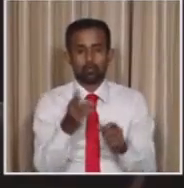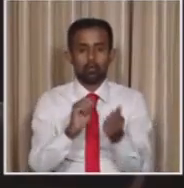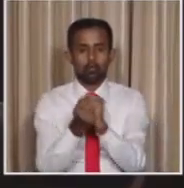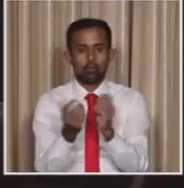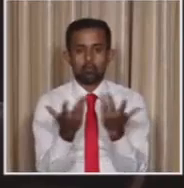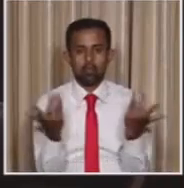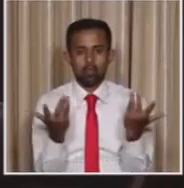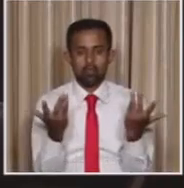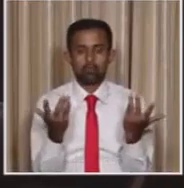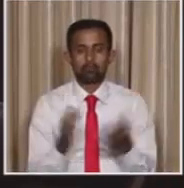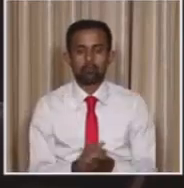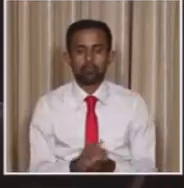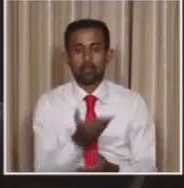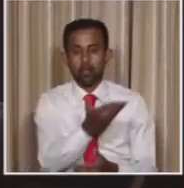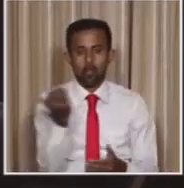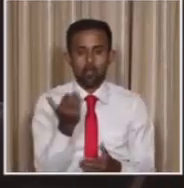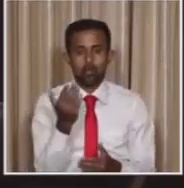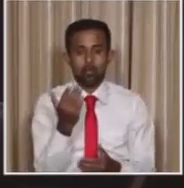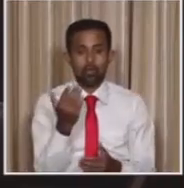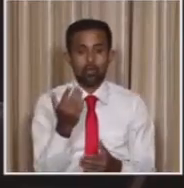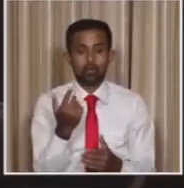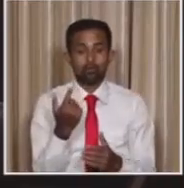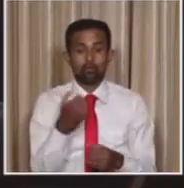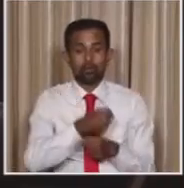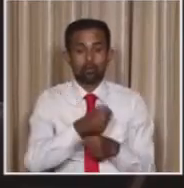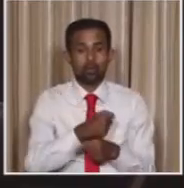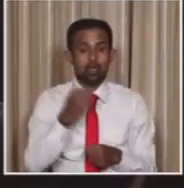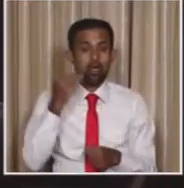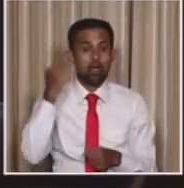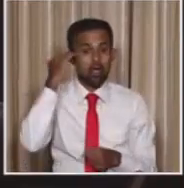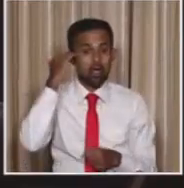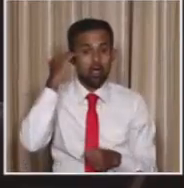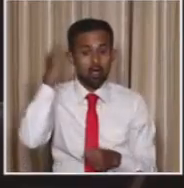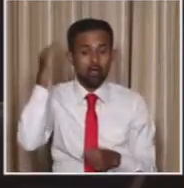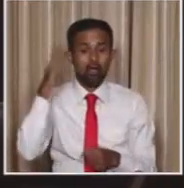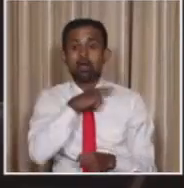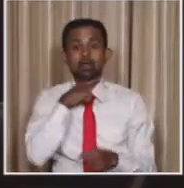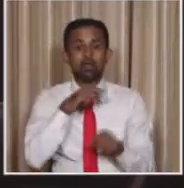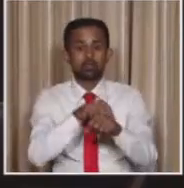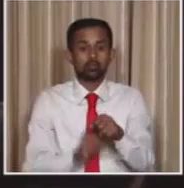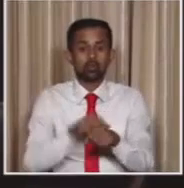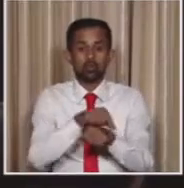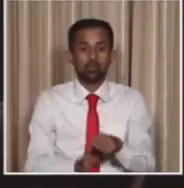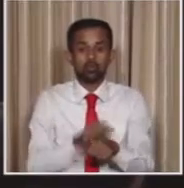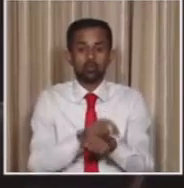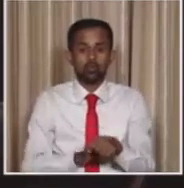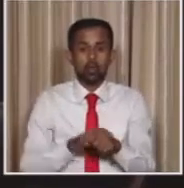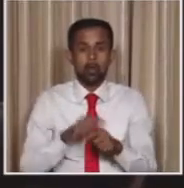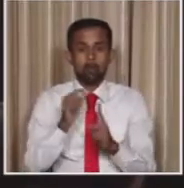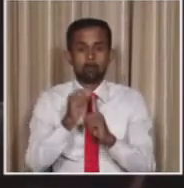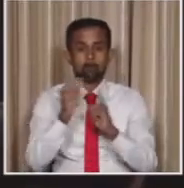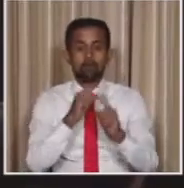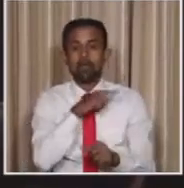බෑ. මොකද ඕගොල්ලෝ තමයි ඥානක්ක ගාවට ගිහිලා හිටියා රතු නූල් කාරෝ ටික. වැඩිම රතු නූල් කාරෝ හිටියේ මේ පාර්ලිමේන්තුවේ.